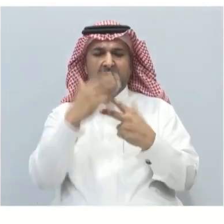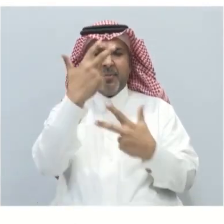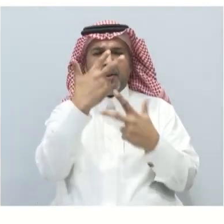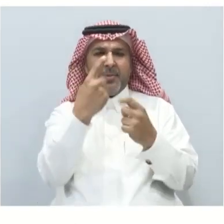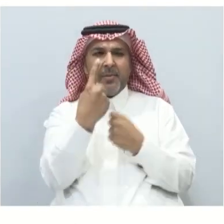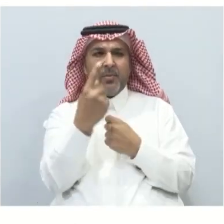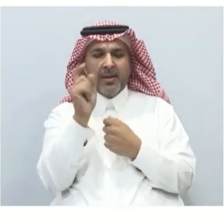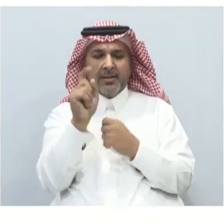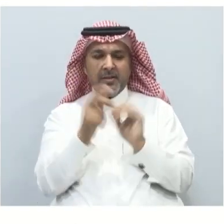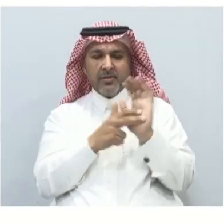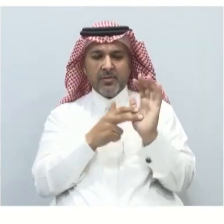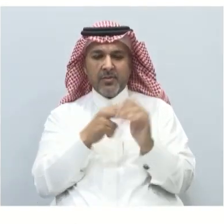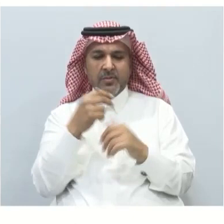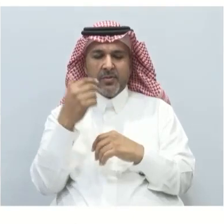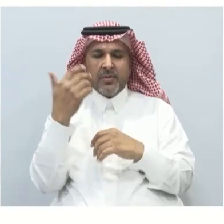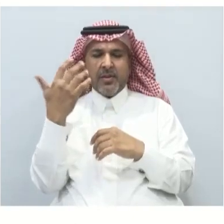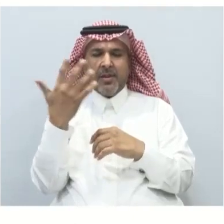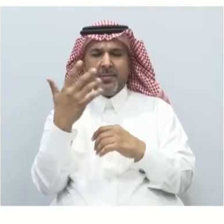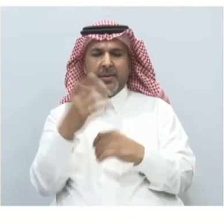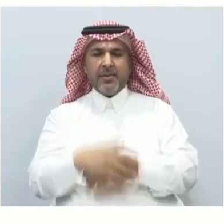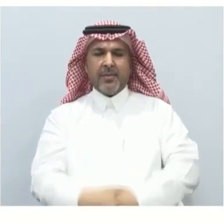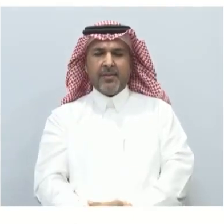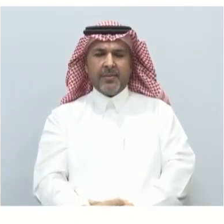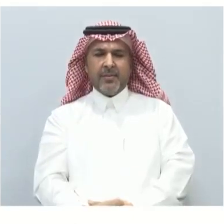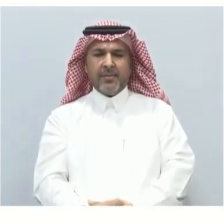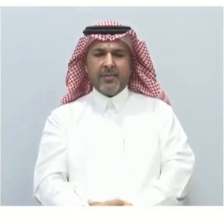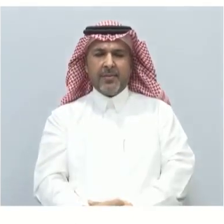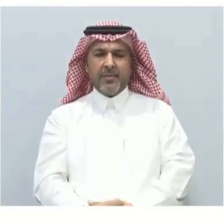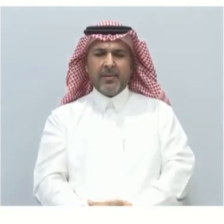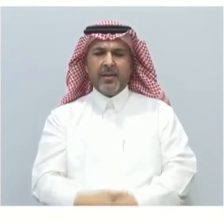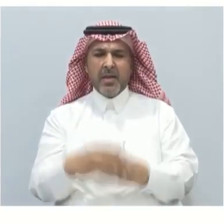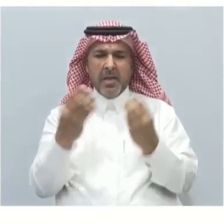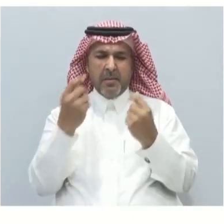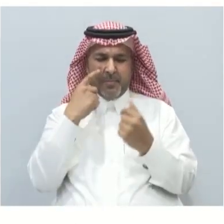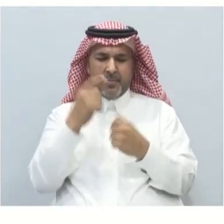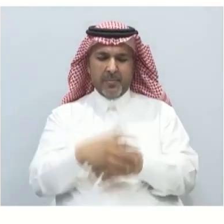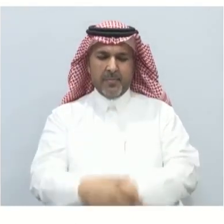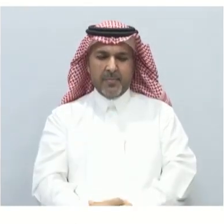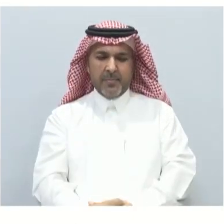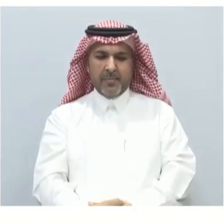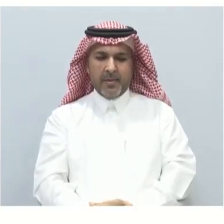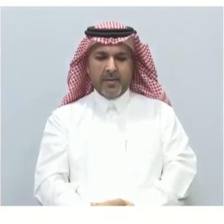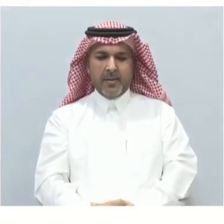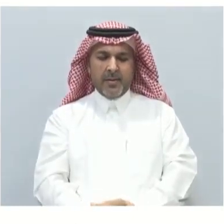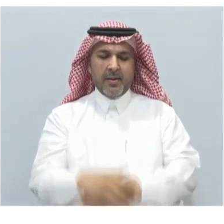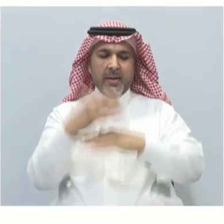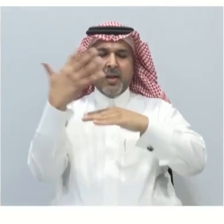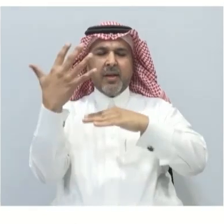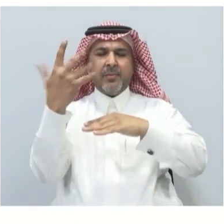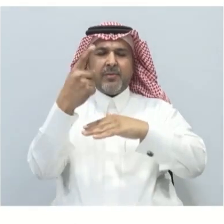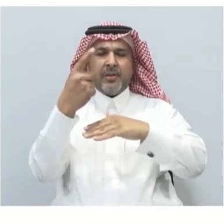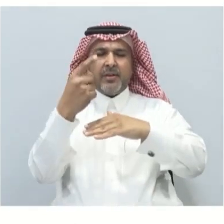الشكل وبالتالي حتصير الاكس اقل من كم الاكس اقل من 15 على